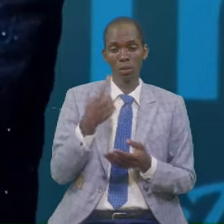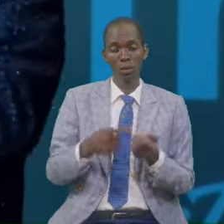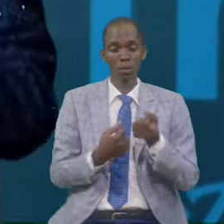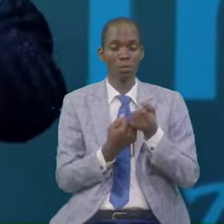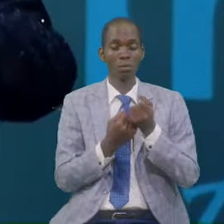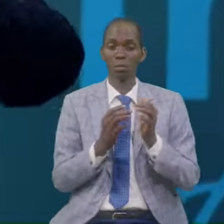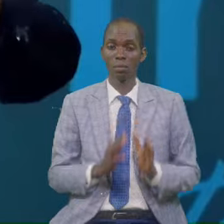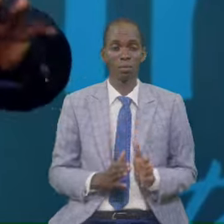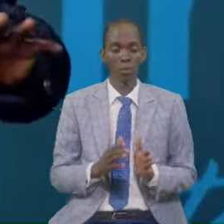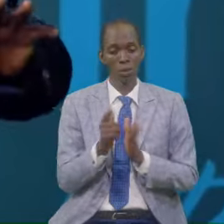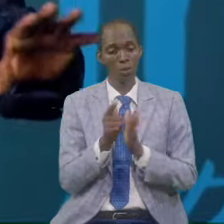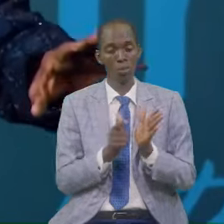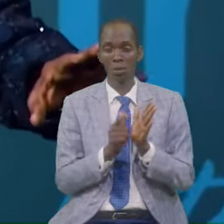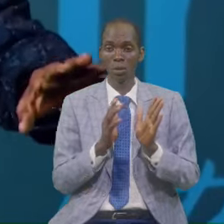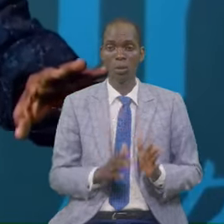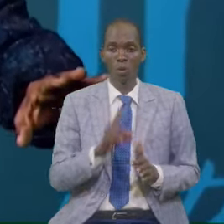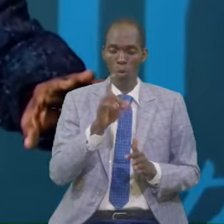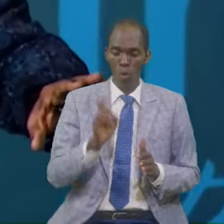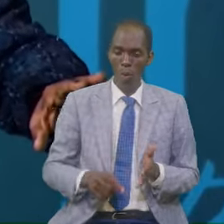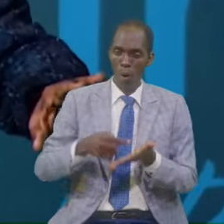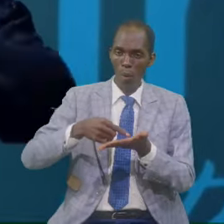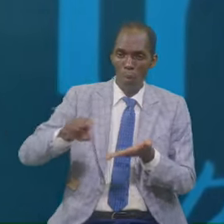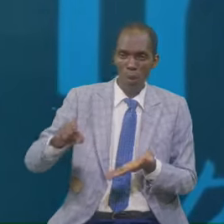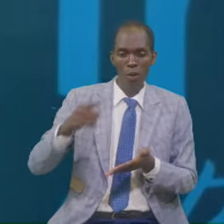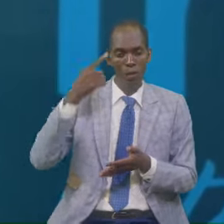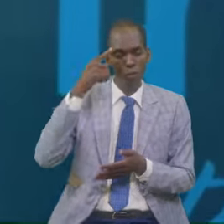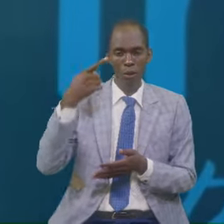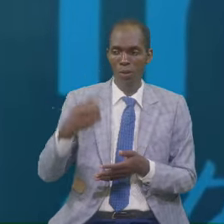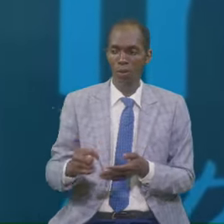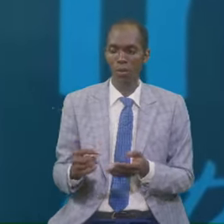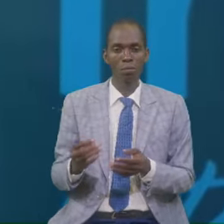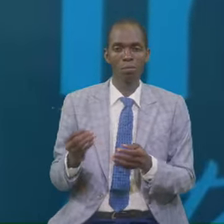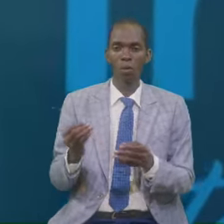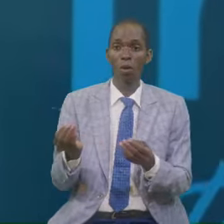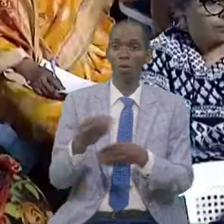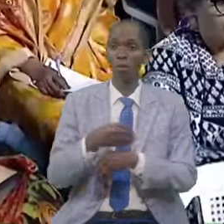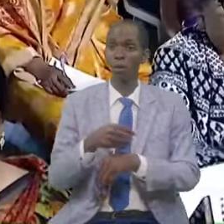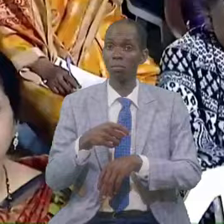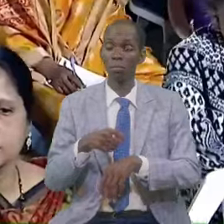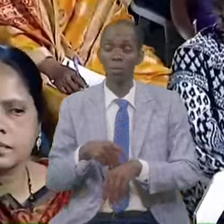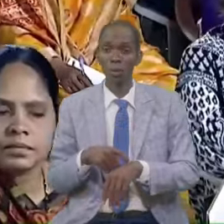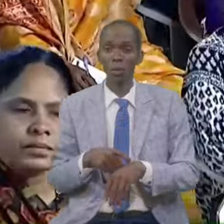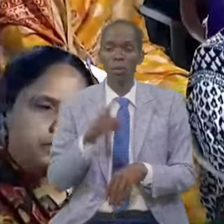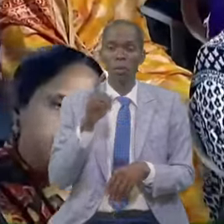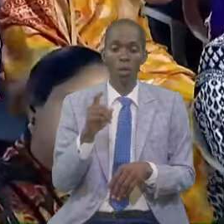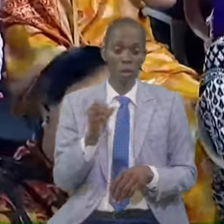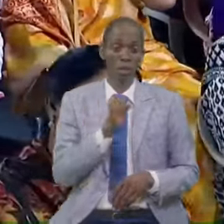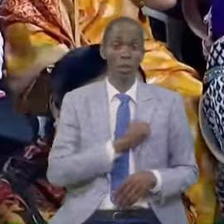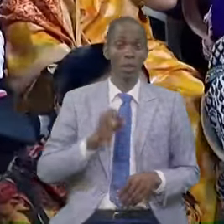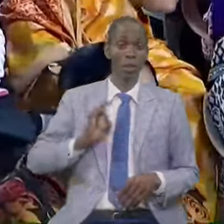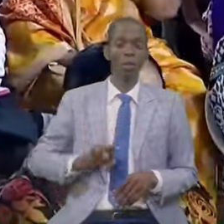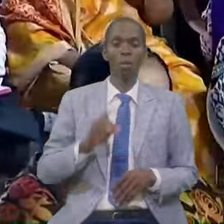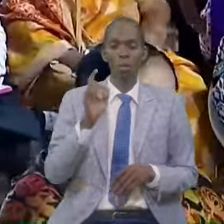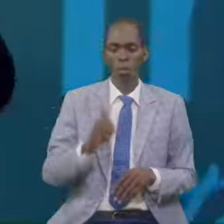చెల్లించాలి. You have to pay his office staff. ఆ యొక్క ఆఫీస్ యొక్క ట్యాక్సులు చెల్లించాలి. You have to pay all the contacts that he